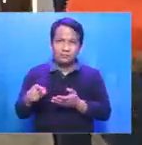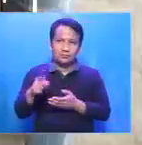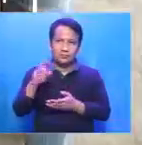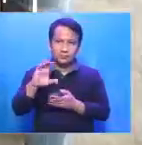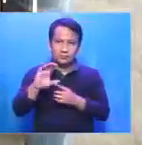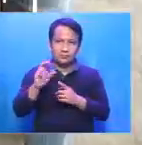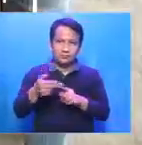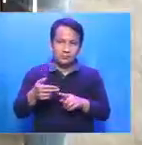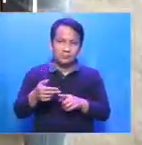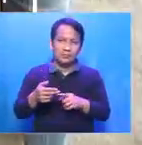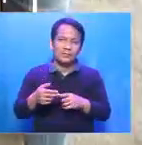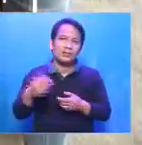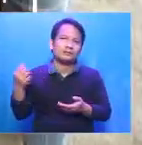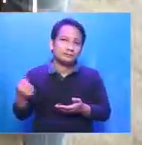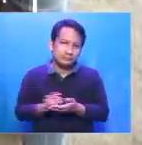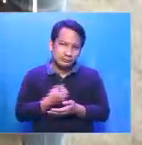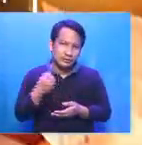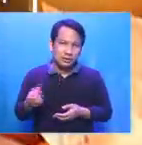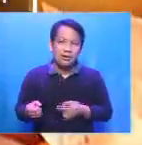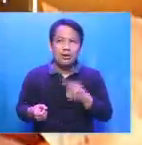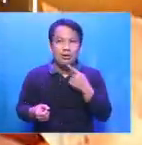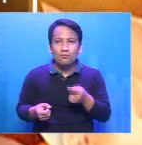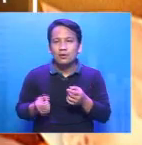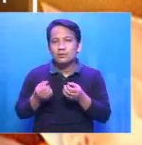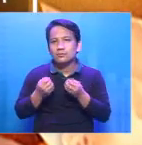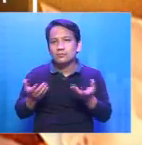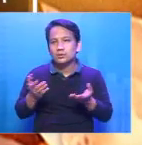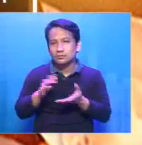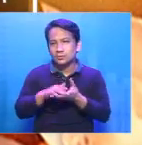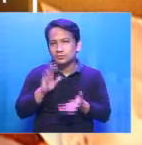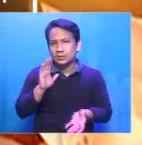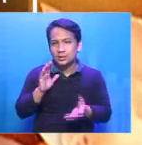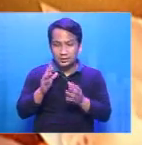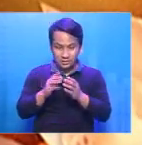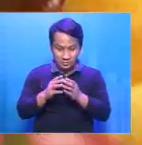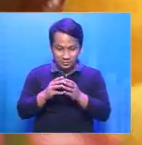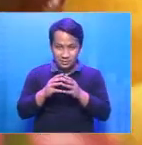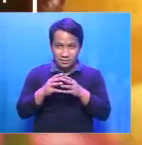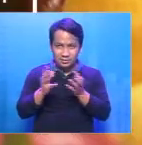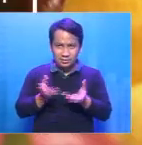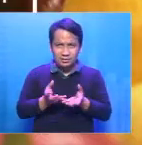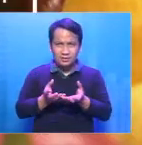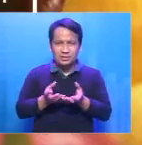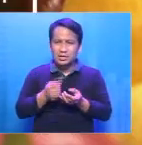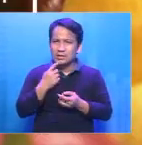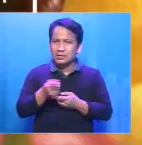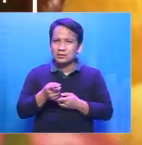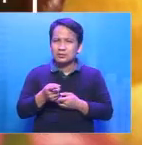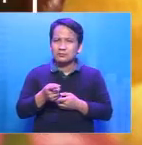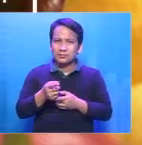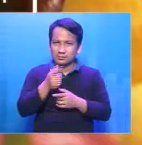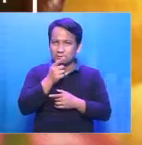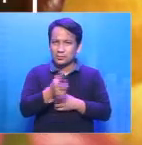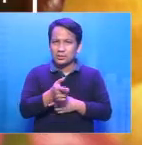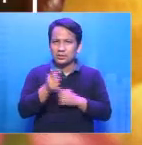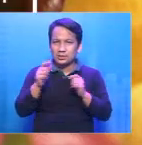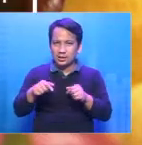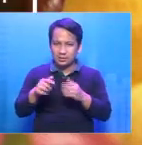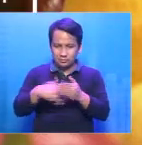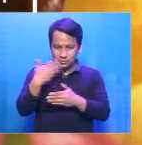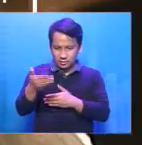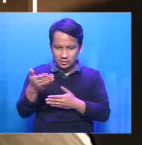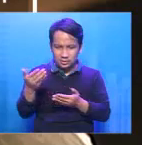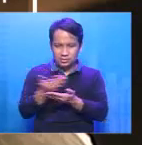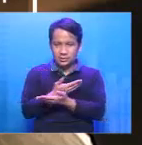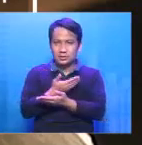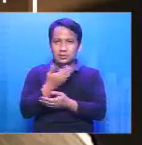Hall. Nakapanghihinayang, lalo tumaas pa naman ang mga presyo ng mga bilog na prutas na pinaniniwala ang pampaswerte sa bagong